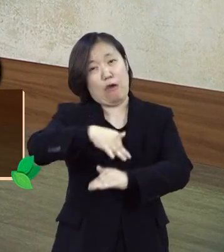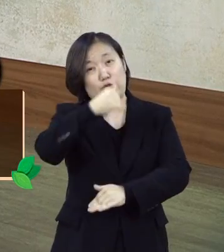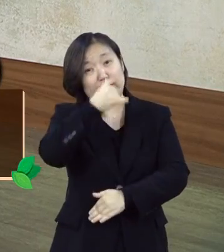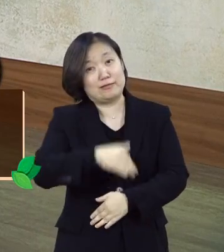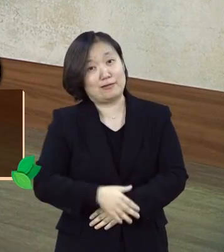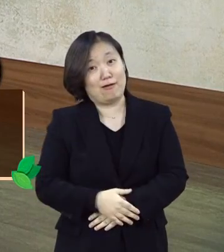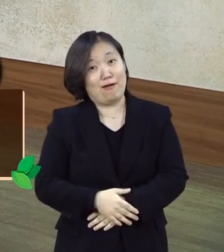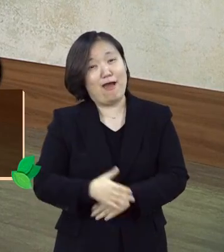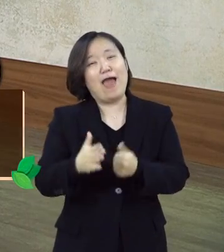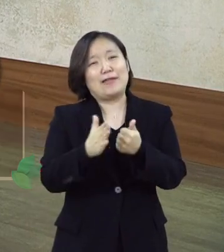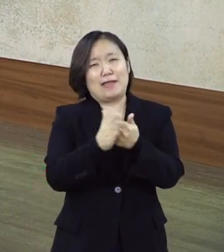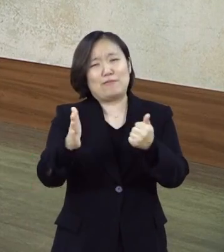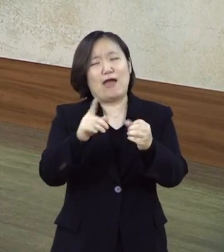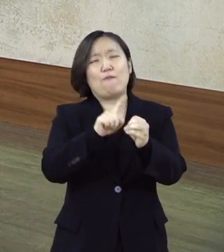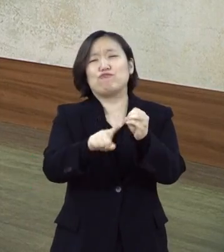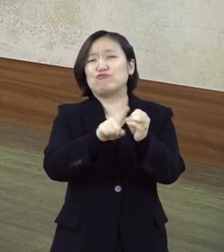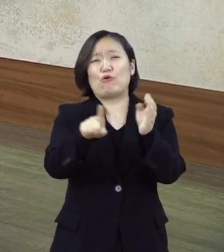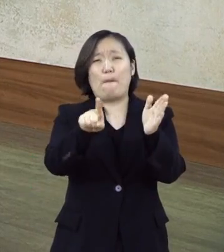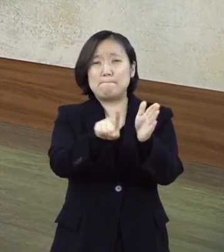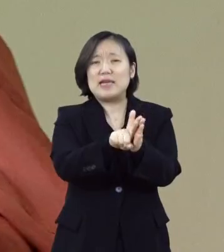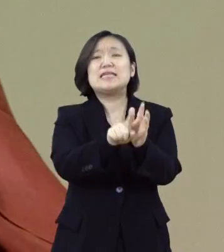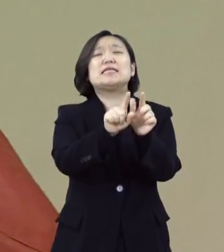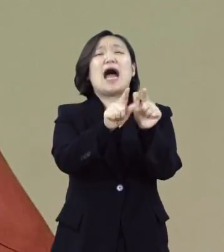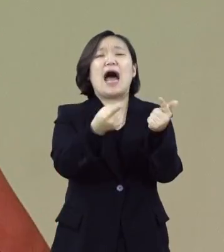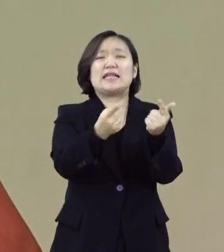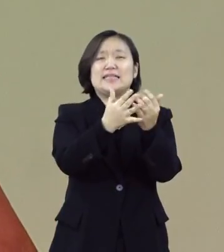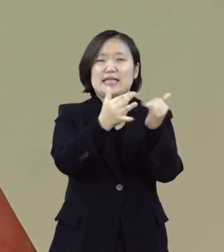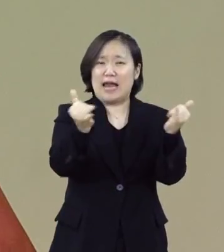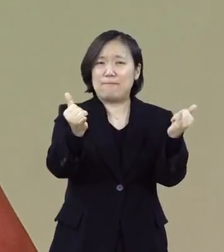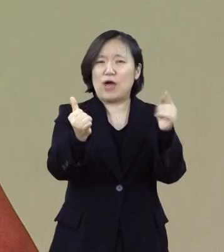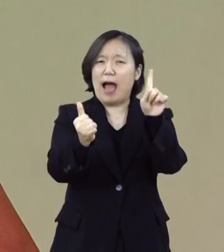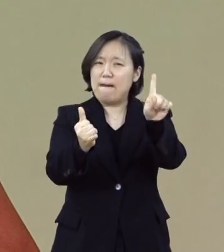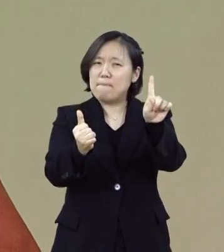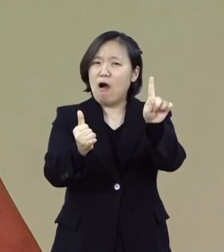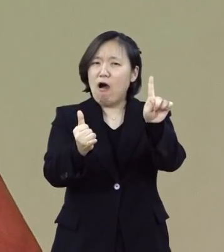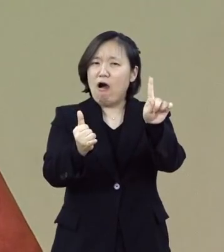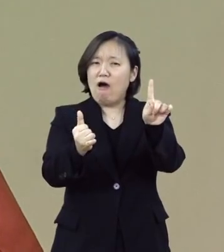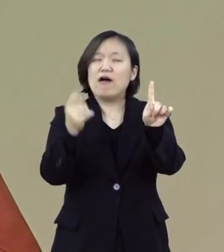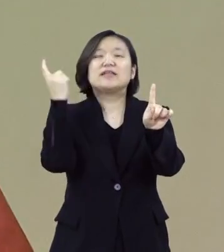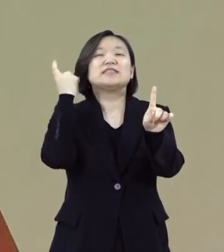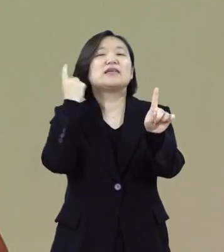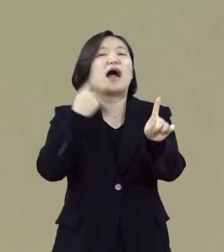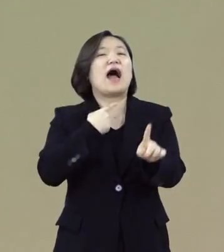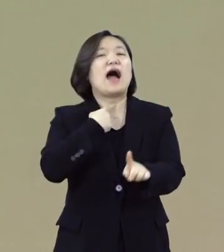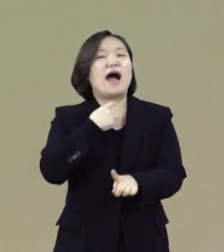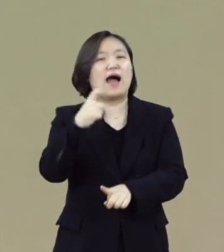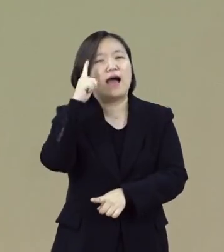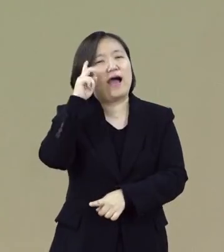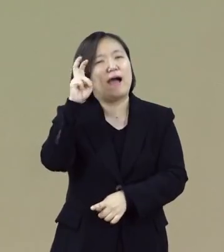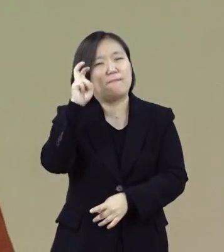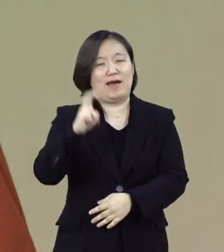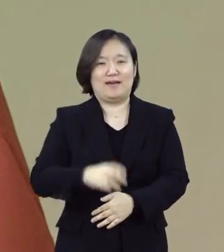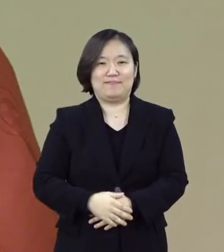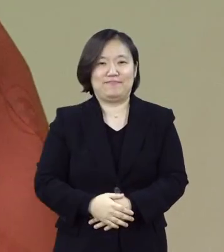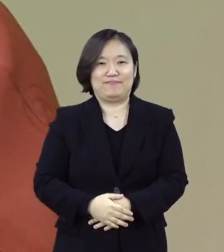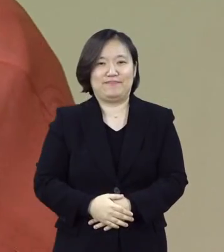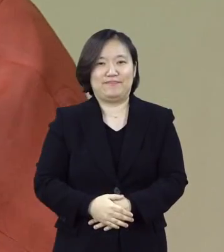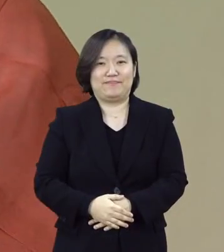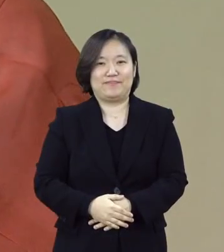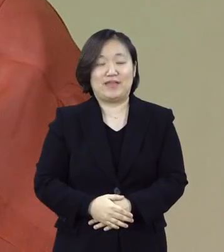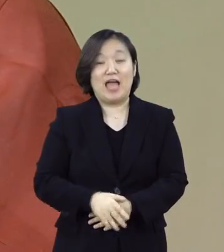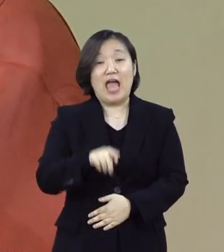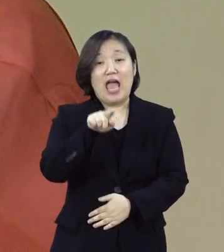번 이상은 들어봤을 겁니다. 모든 건 마음이 만든 것이다. 자, 이 일체